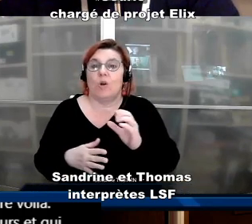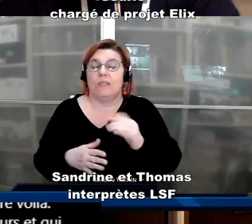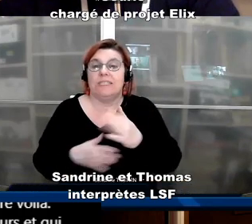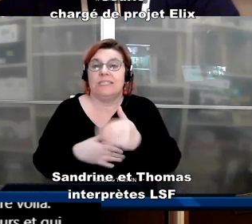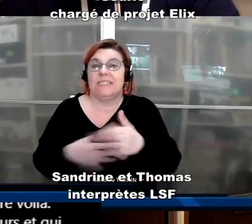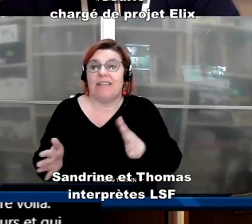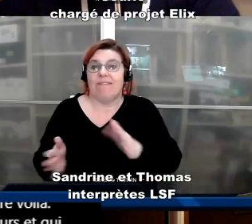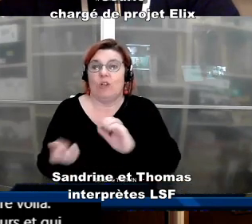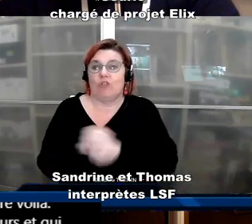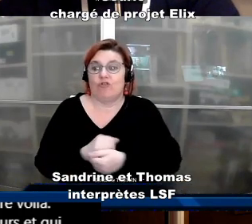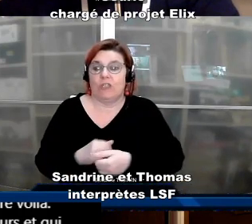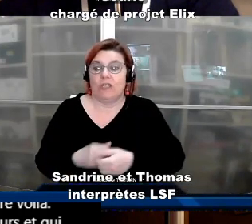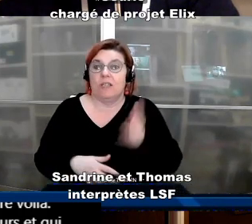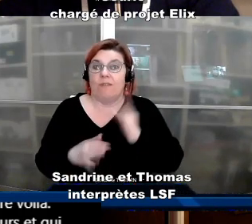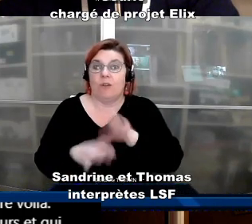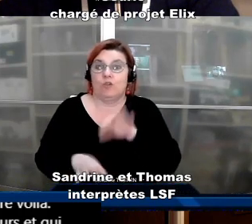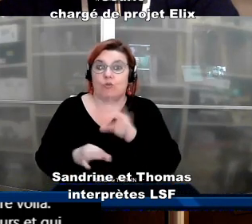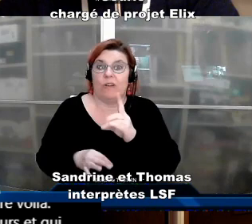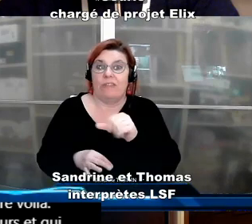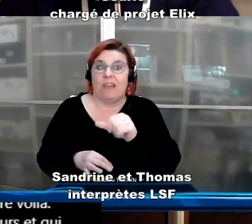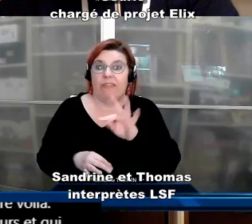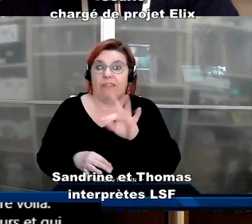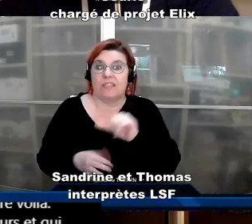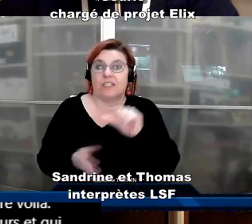choix du data center et j'ai pris celui de Roubaix.